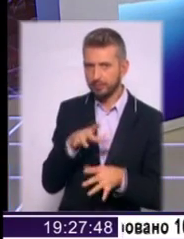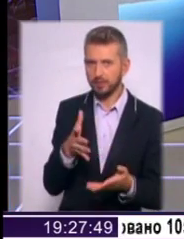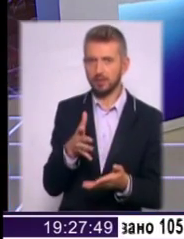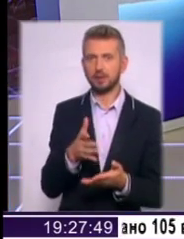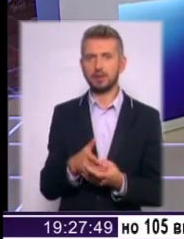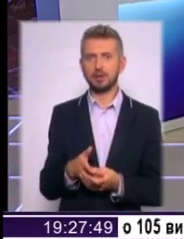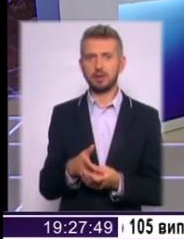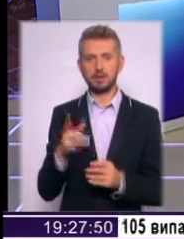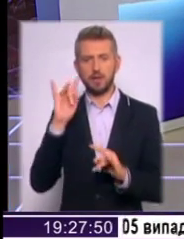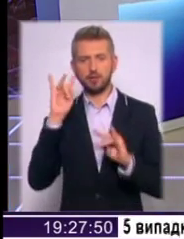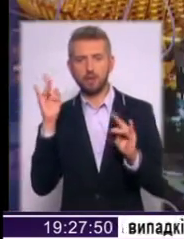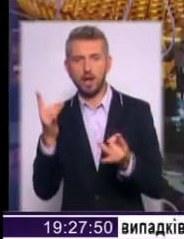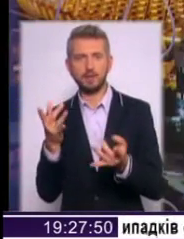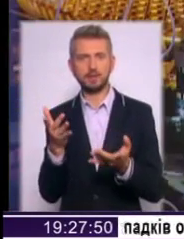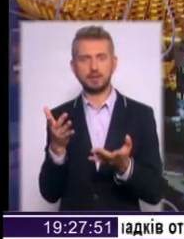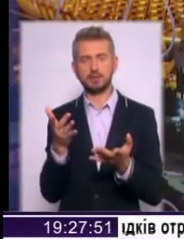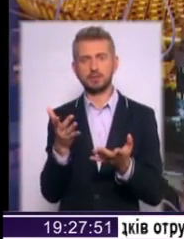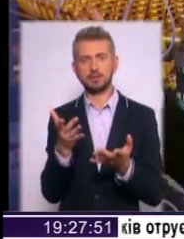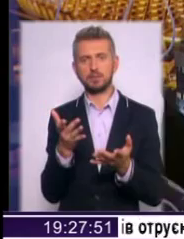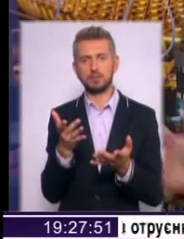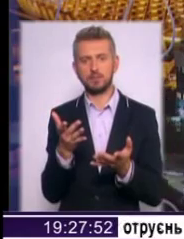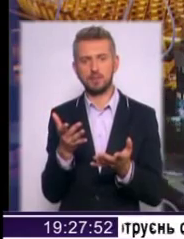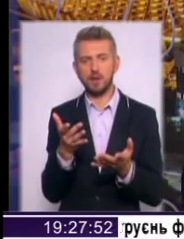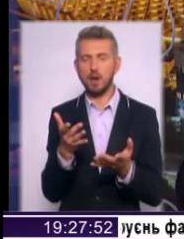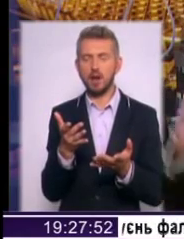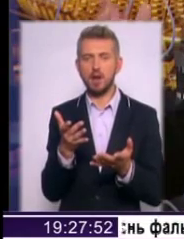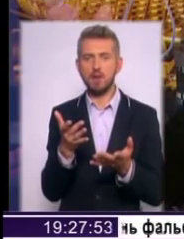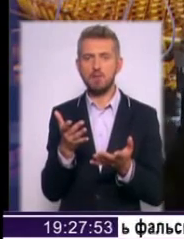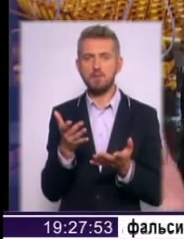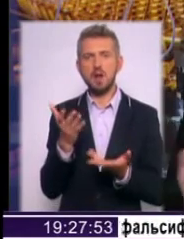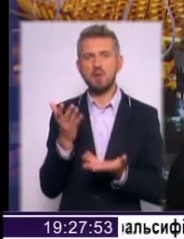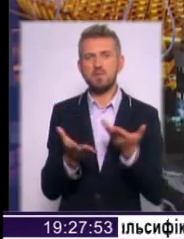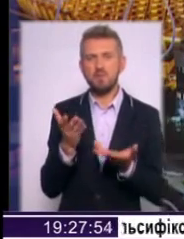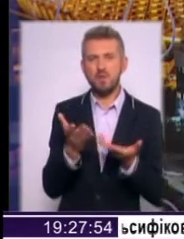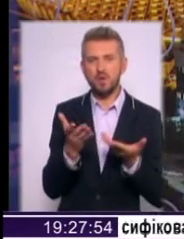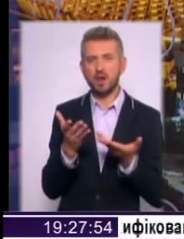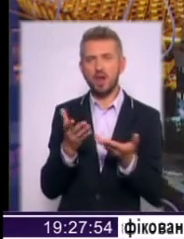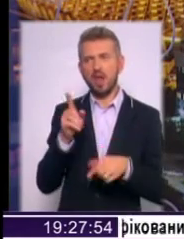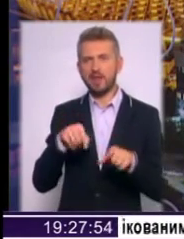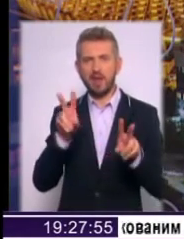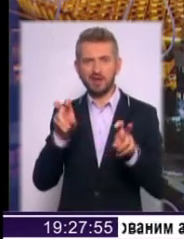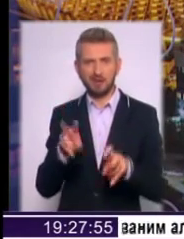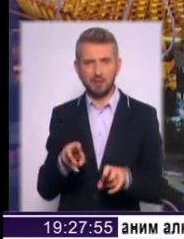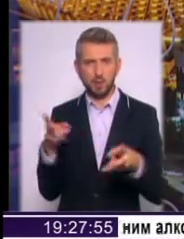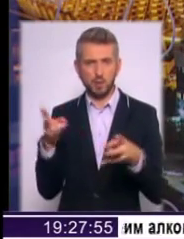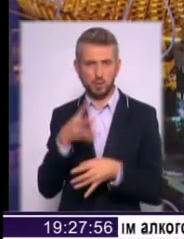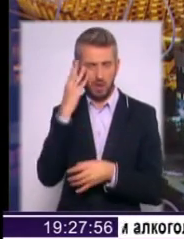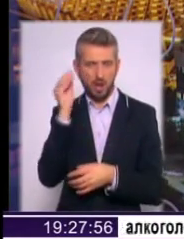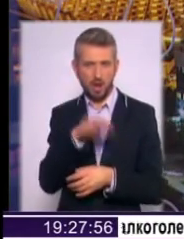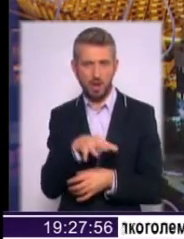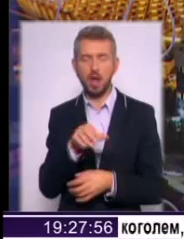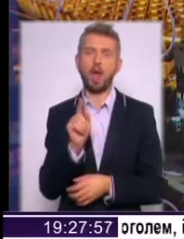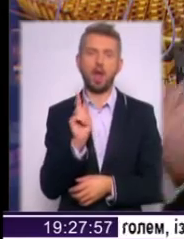які резонансні, які такі, знаєте, ну, можливо б, і не варто було б на деякі теми і говорити, але як мінімум